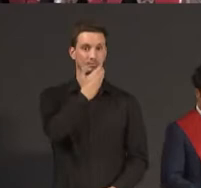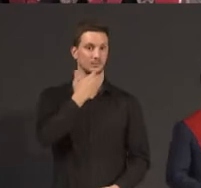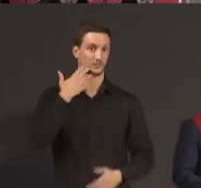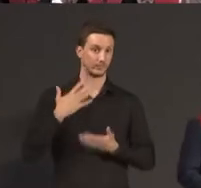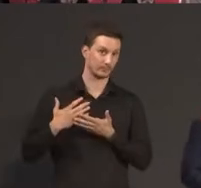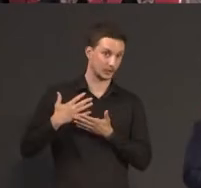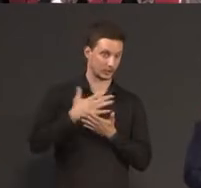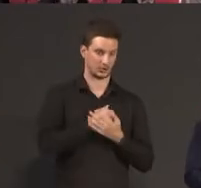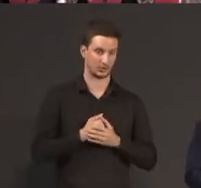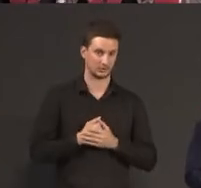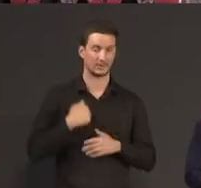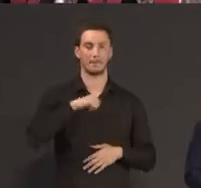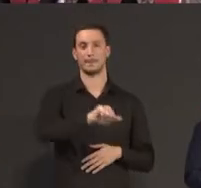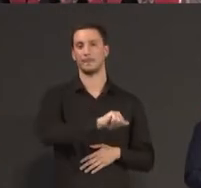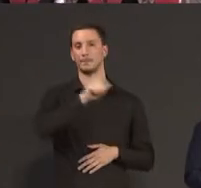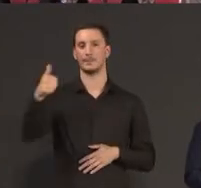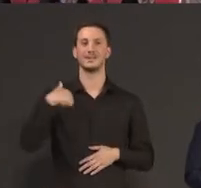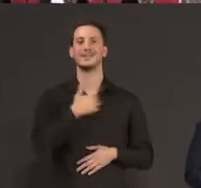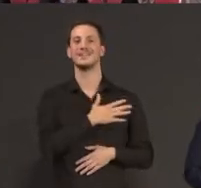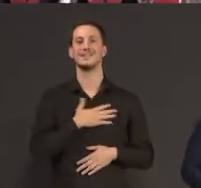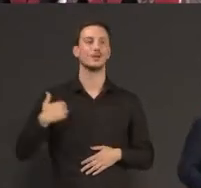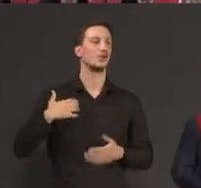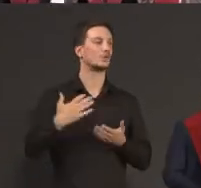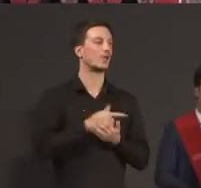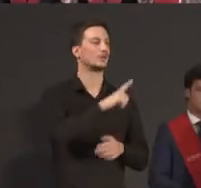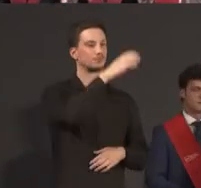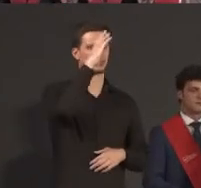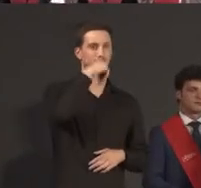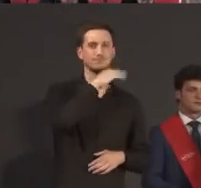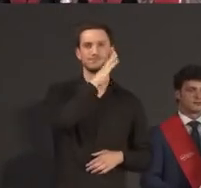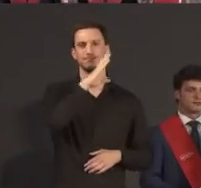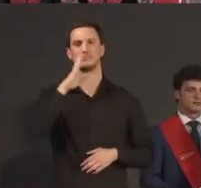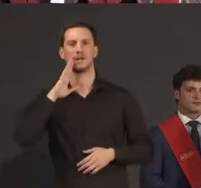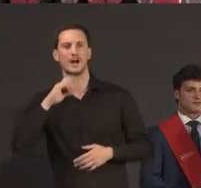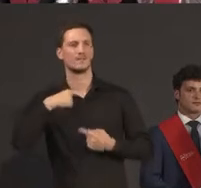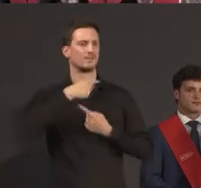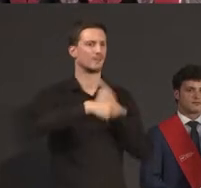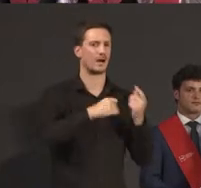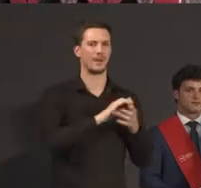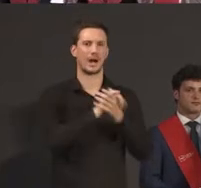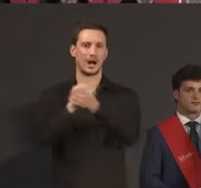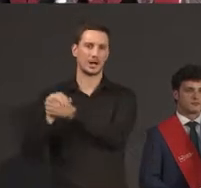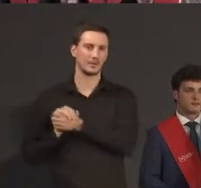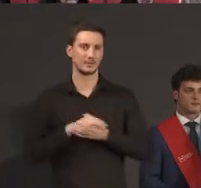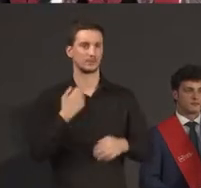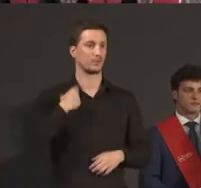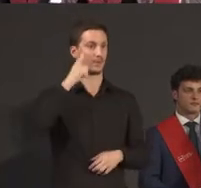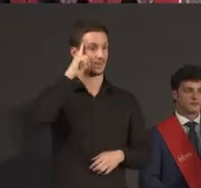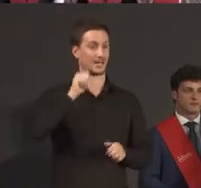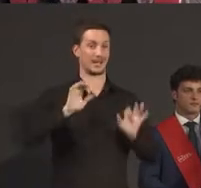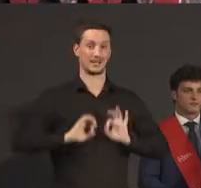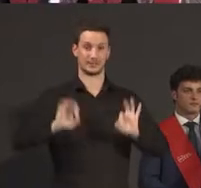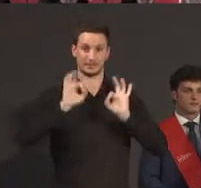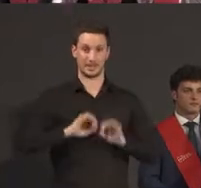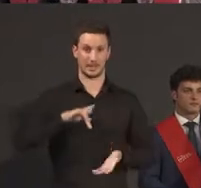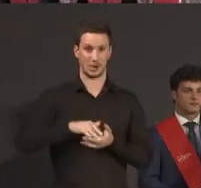Gracias. amics que han fet temps per un dia tan especial com